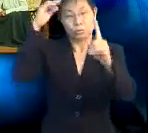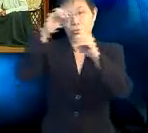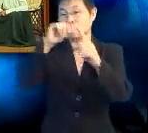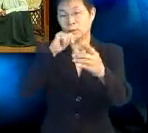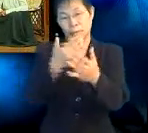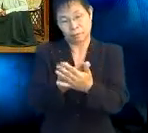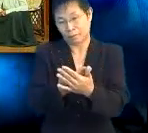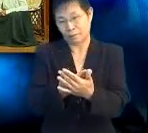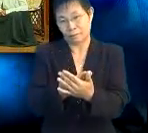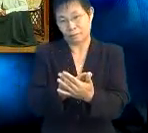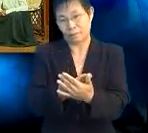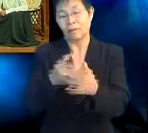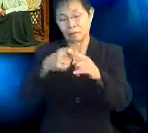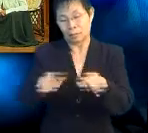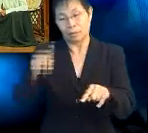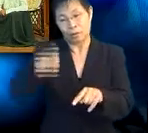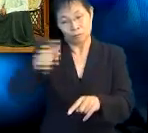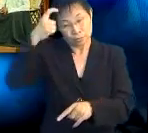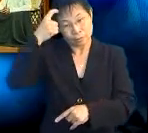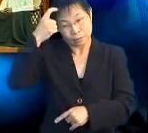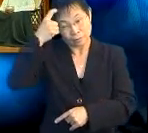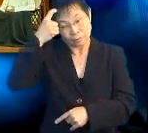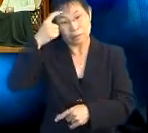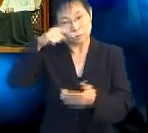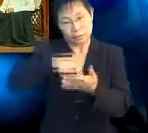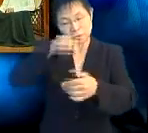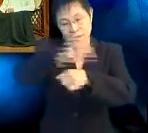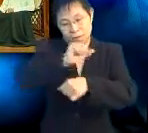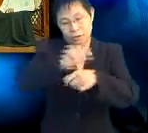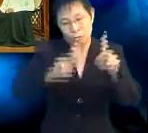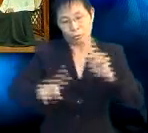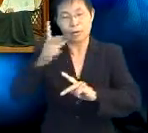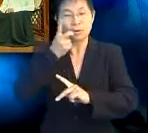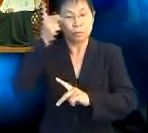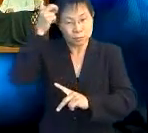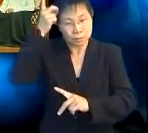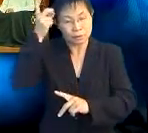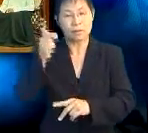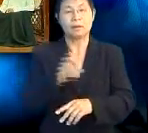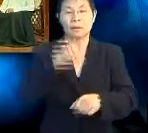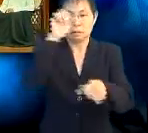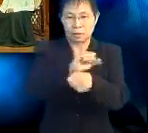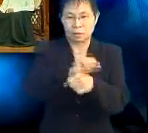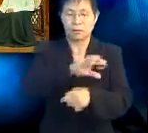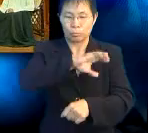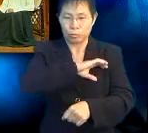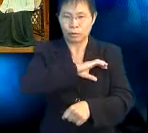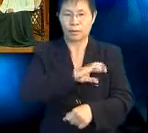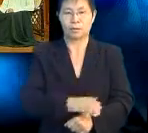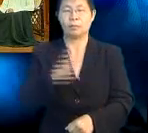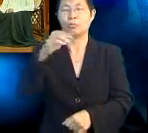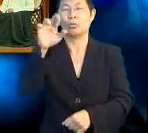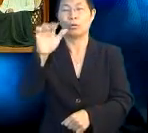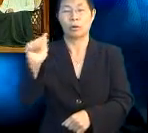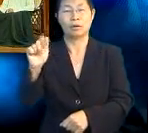Murad. Tapi kau harus ingat, ini kerja orang dewasa. Kerja polis, Murad. Bukan